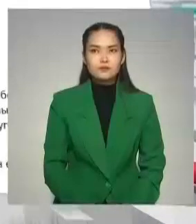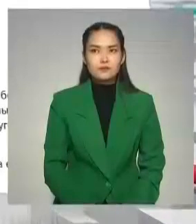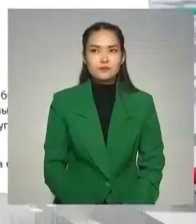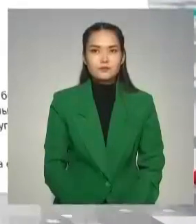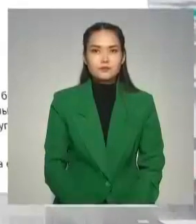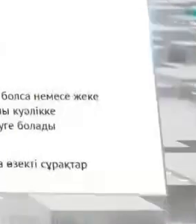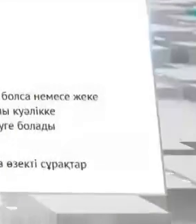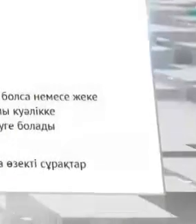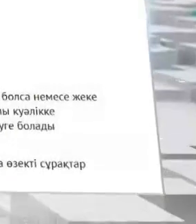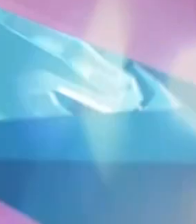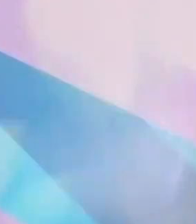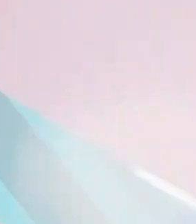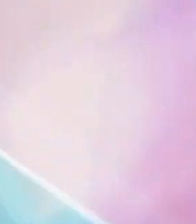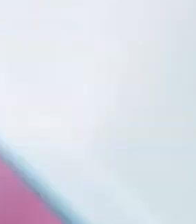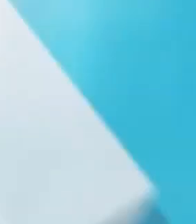Таймс.